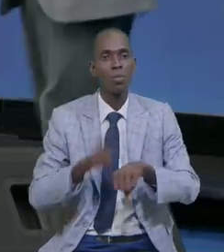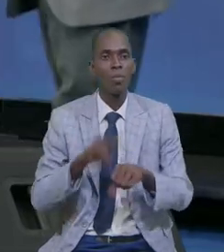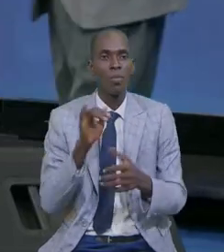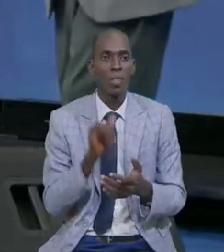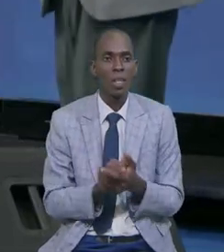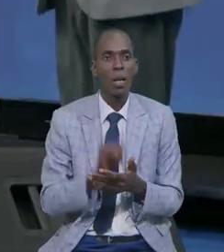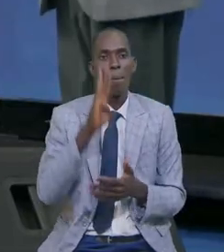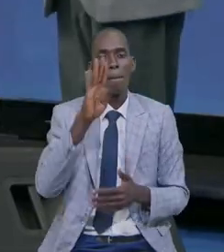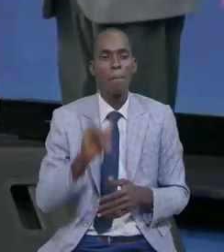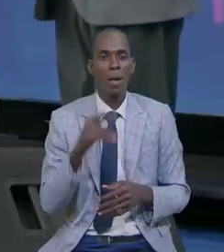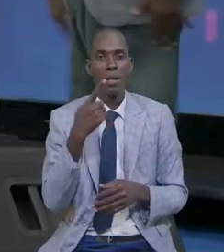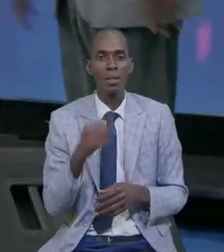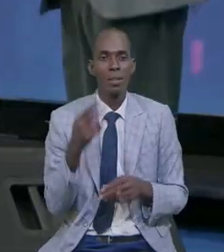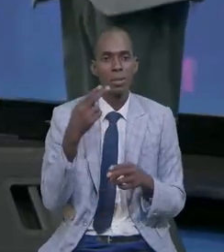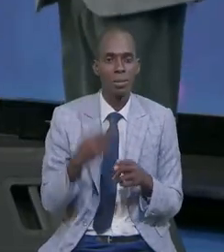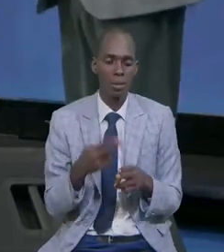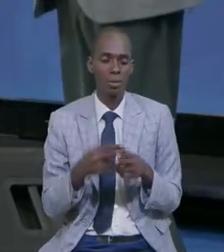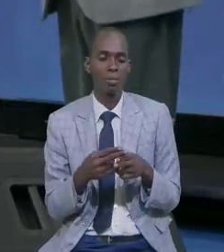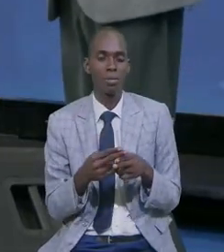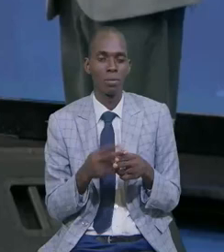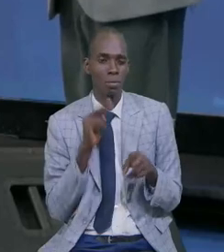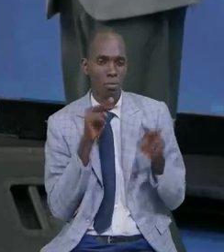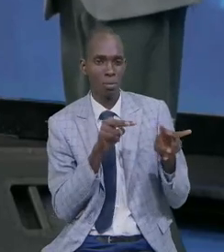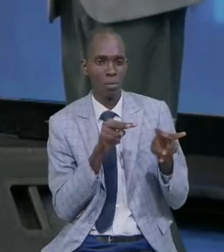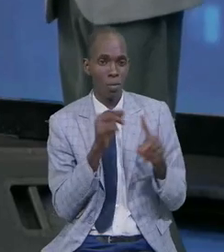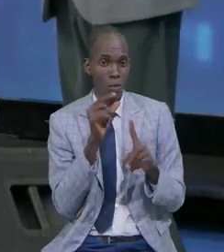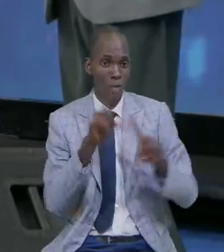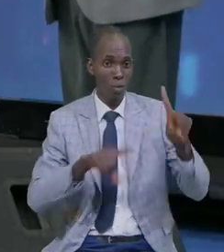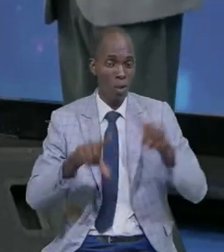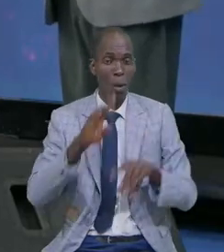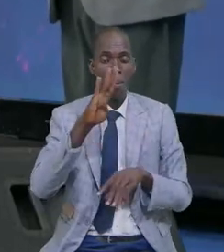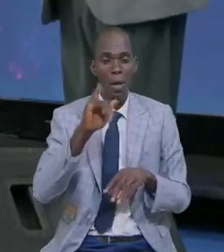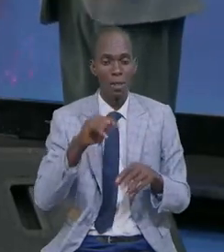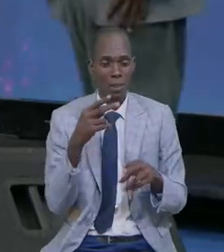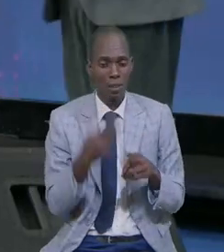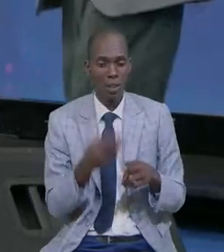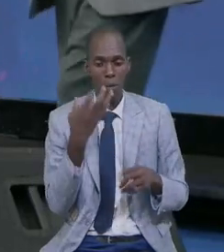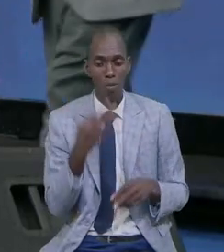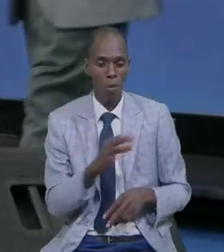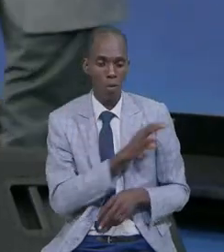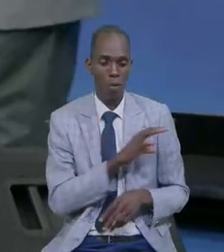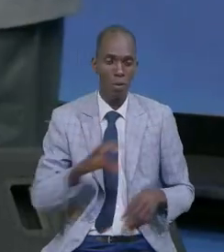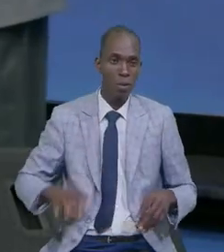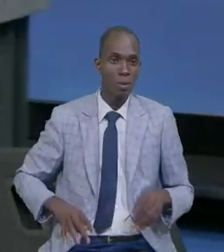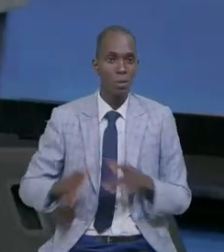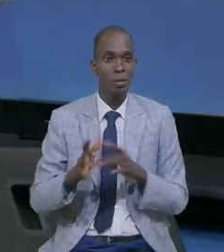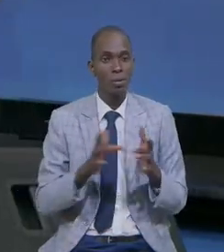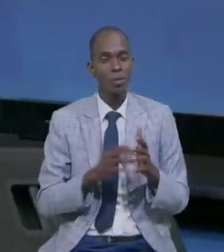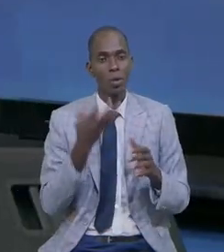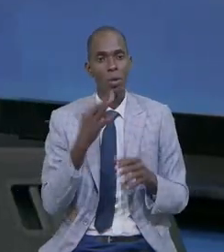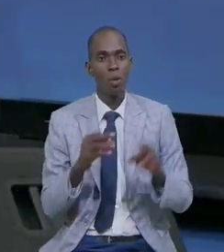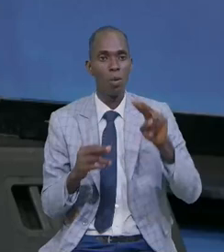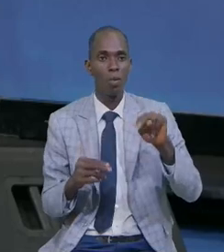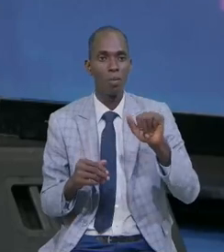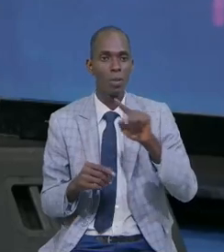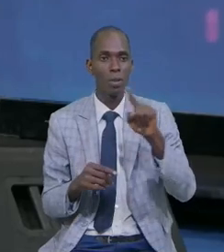C'est par le nom, voyez cela, c'est par le nom de Jésus-Christ de Nazareth que vous avez